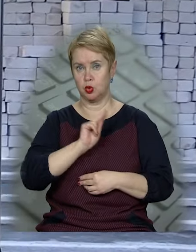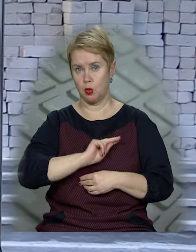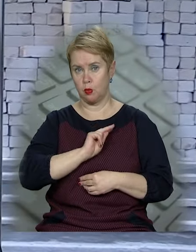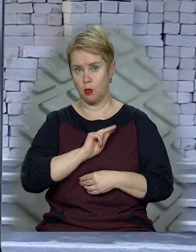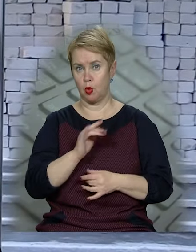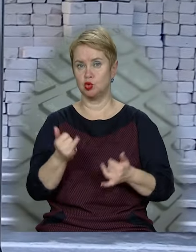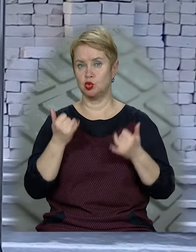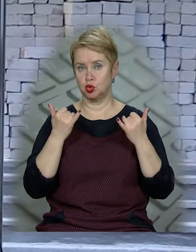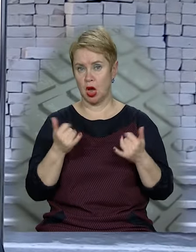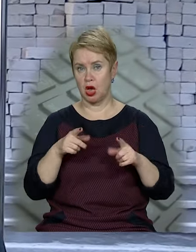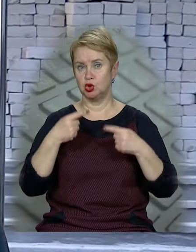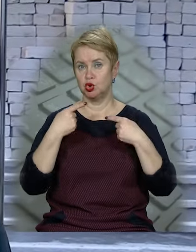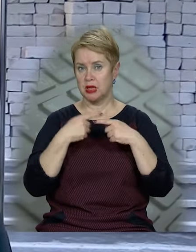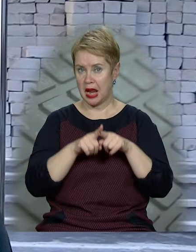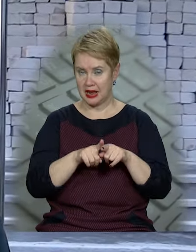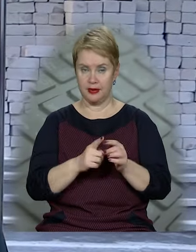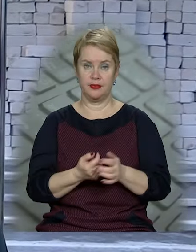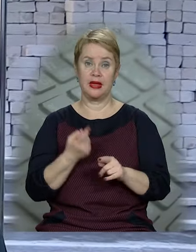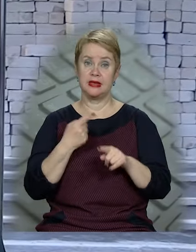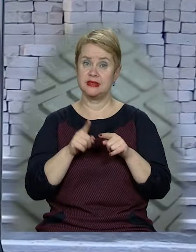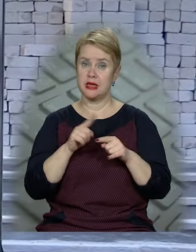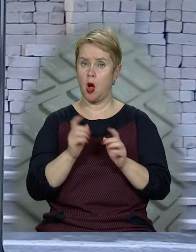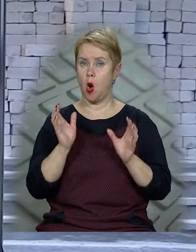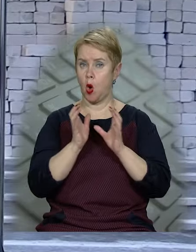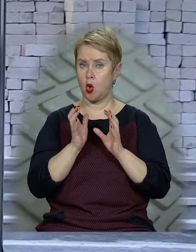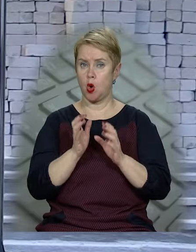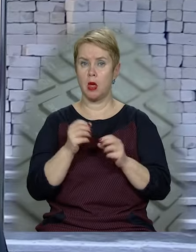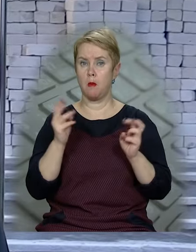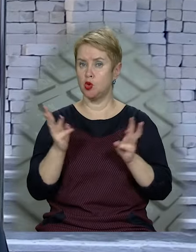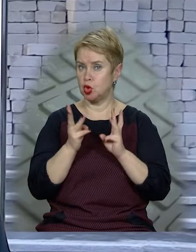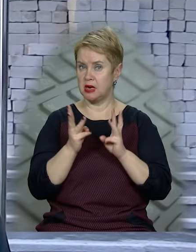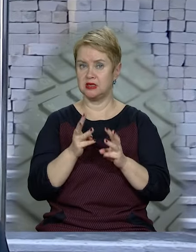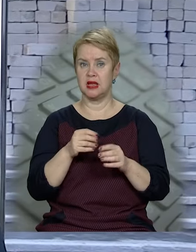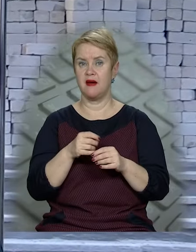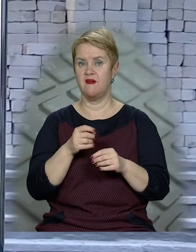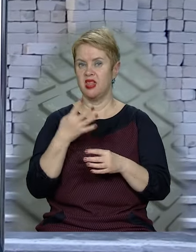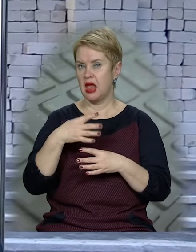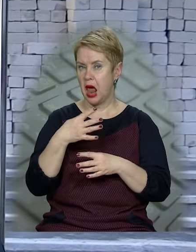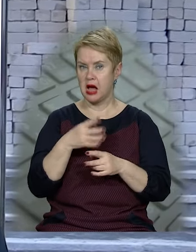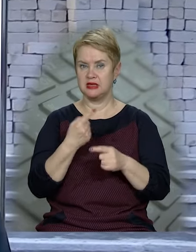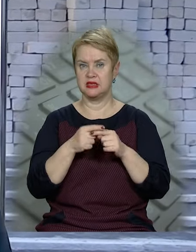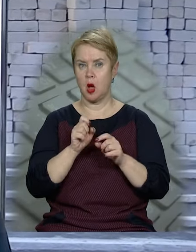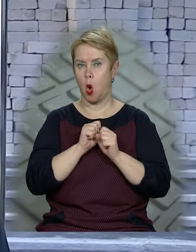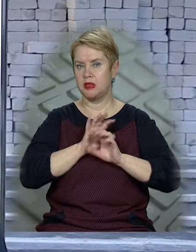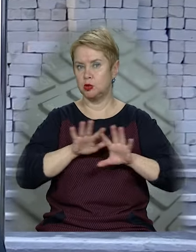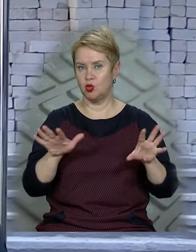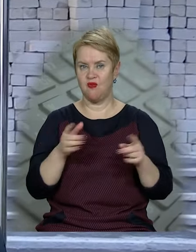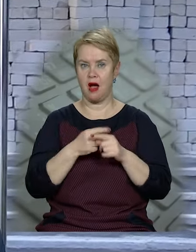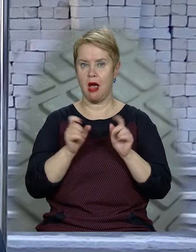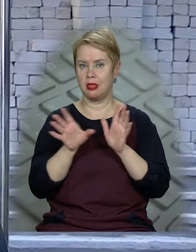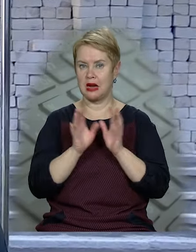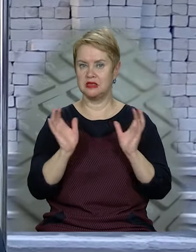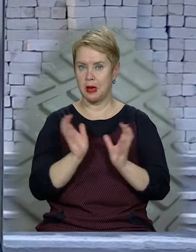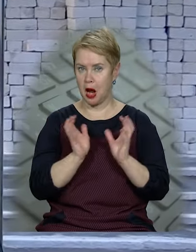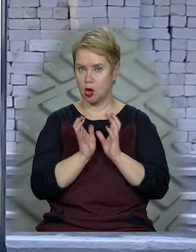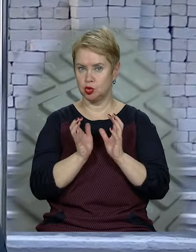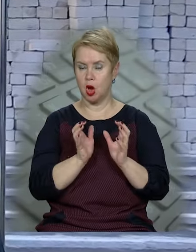по сучасній інженерії. Це і охоронно-пожежна сигналізація, вентиляція, і кондиціонування, і